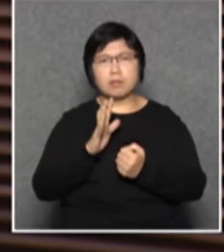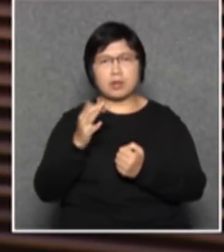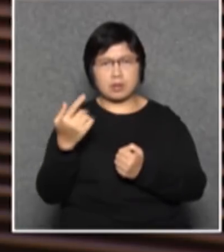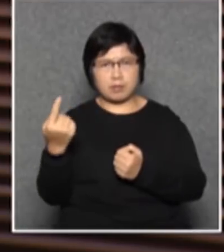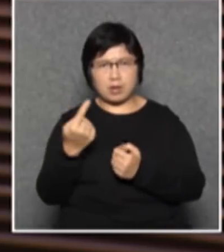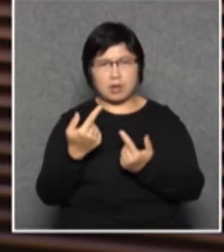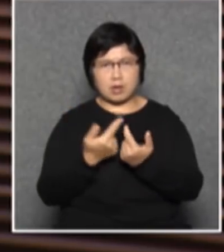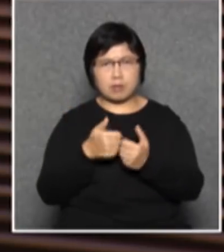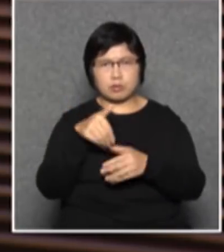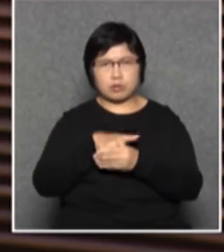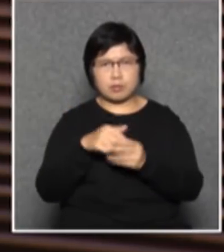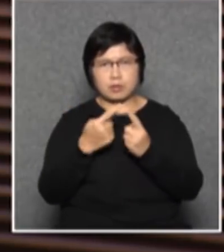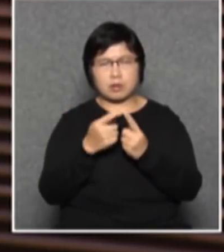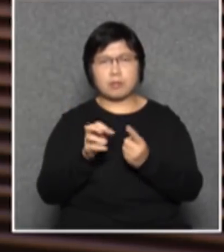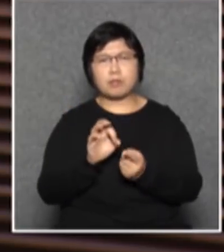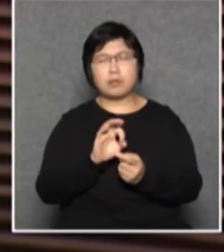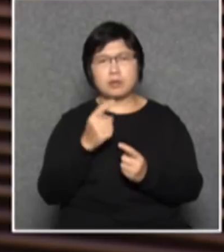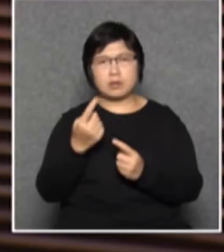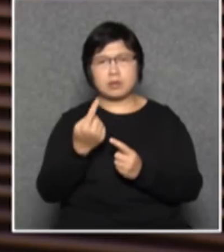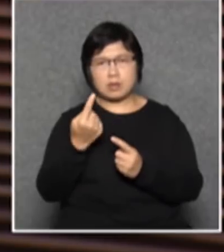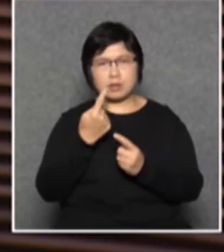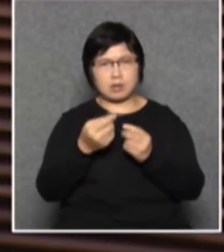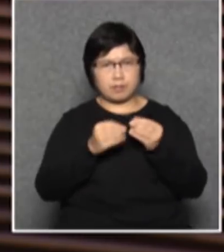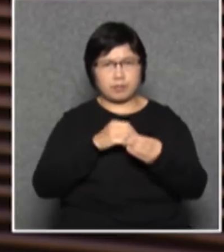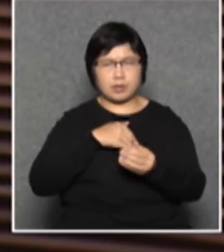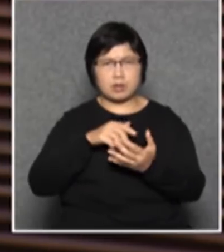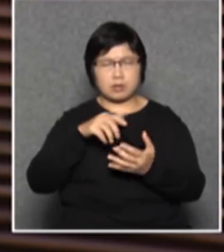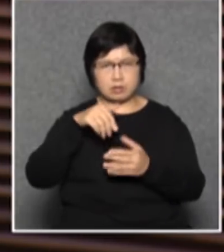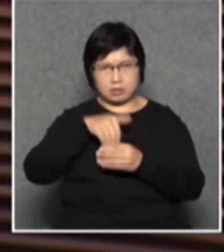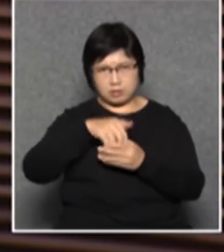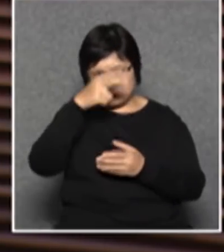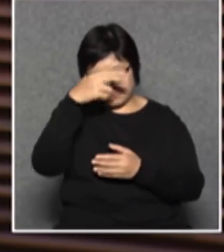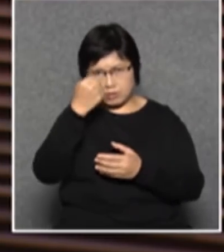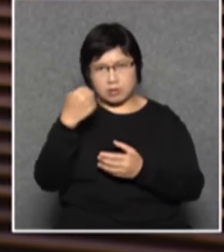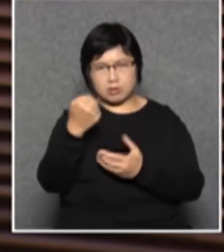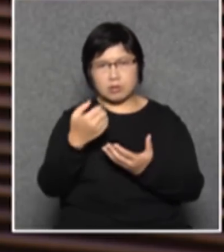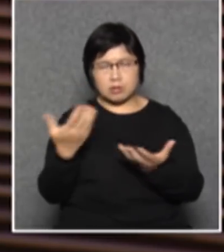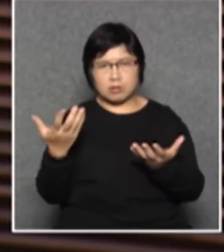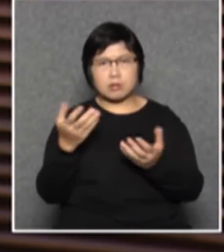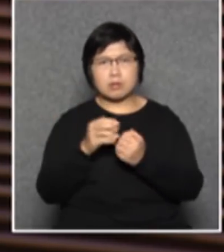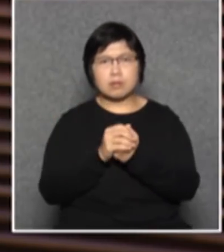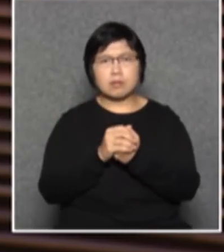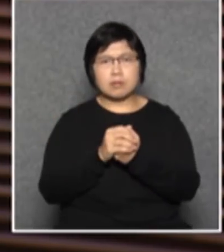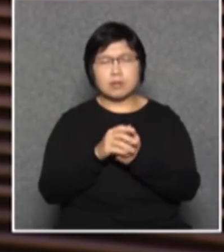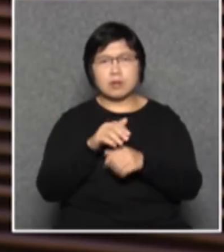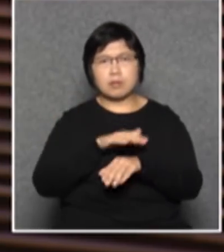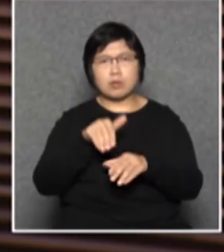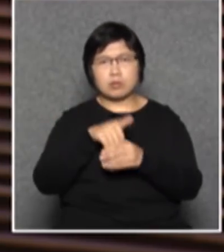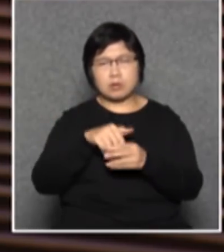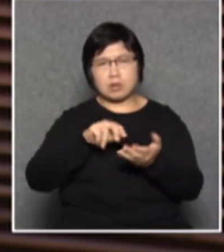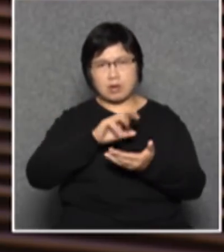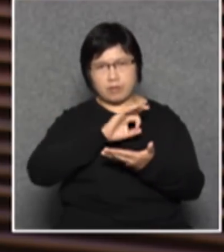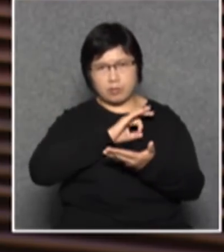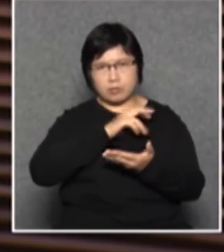選民將失去一人一票普選行政長官的權利， 普選立法會和特首更變得